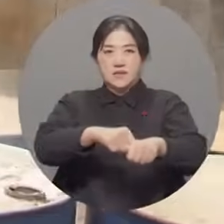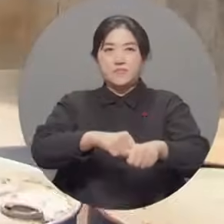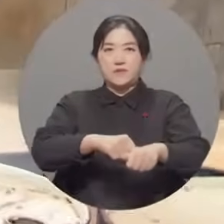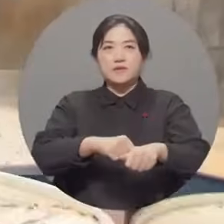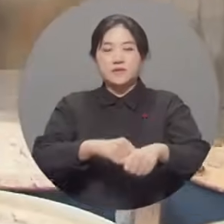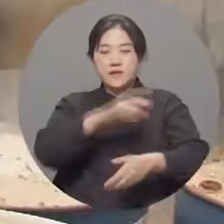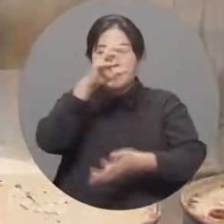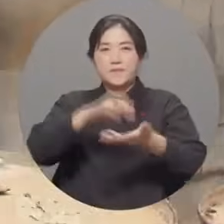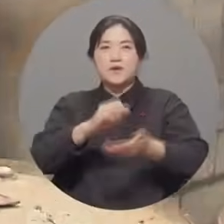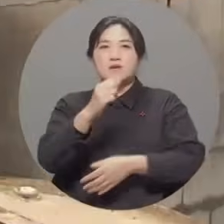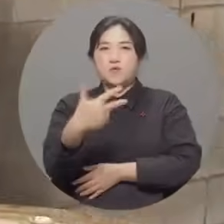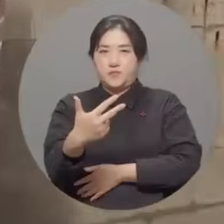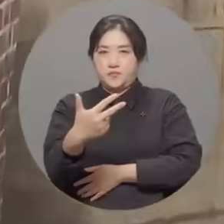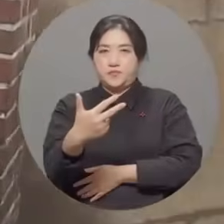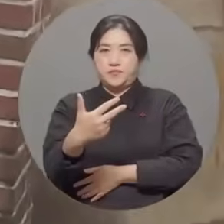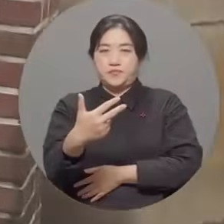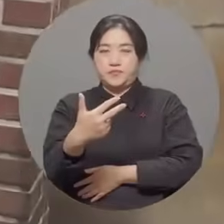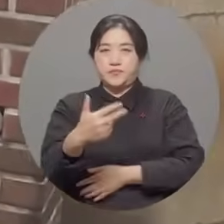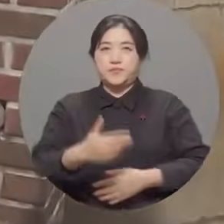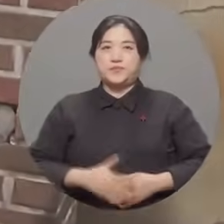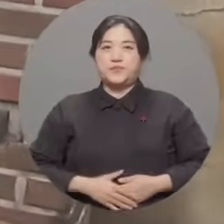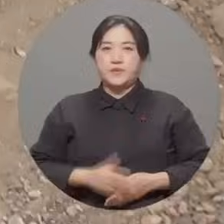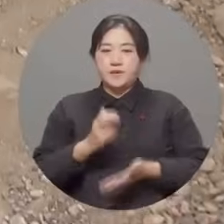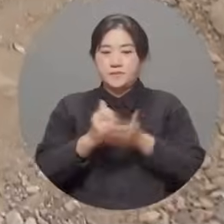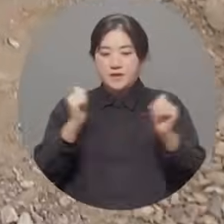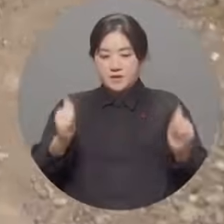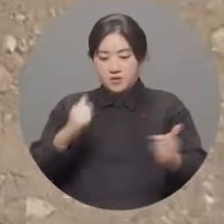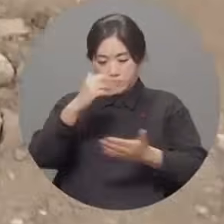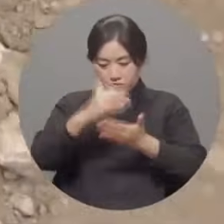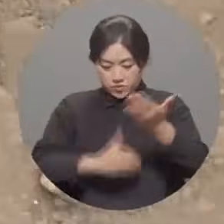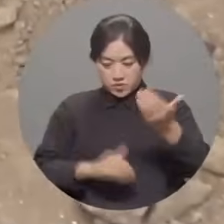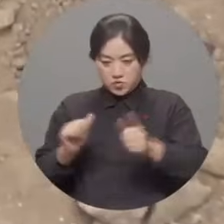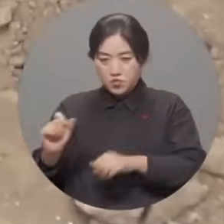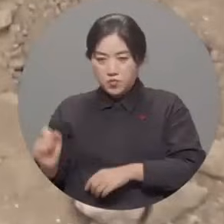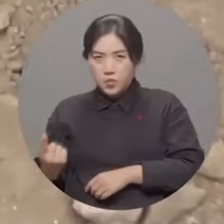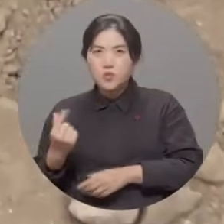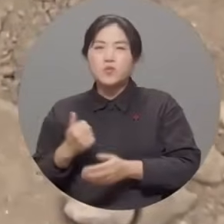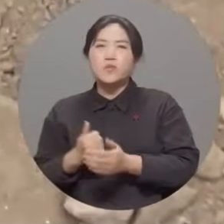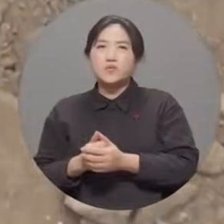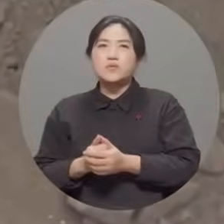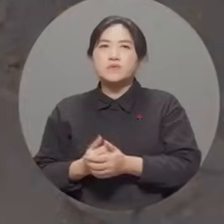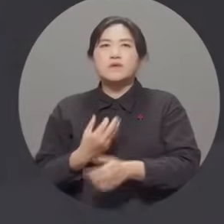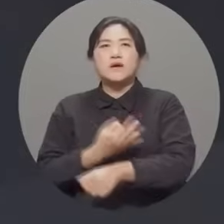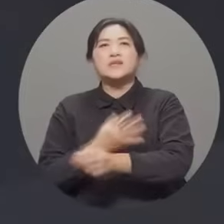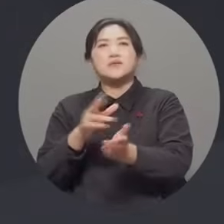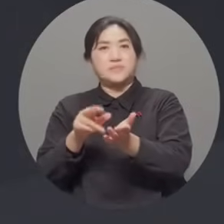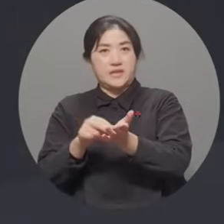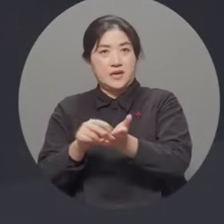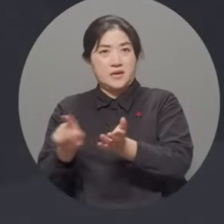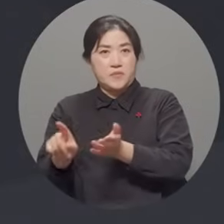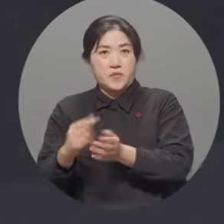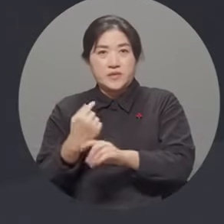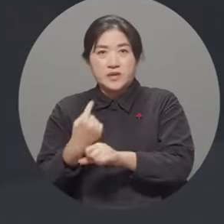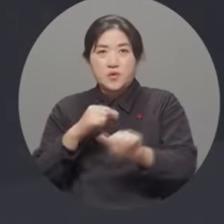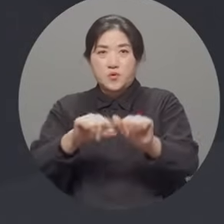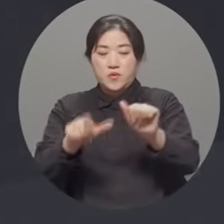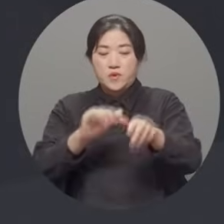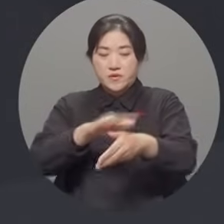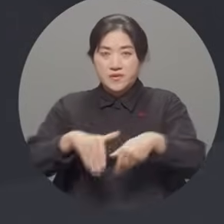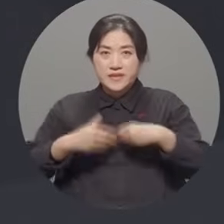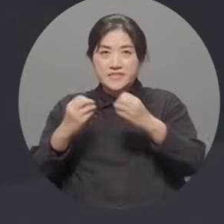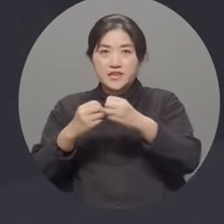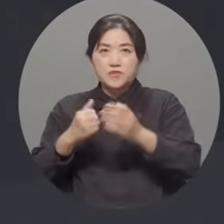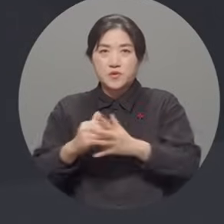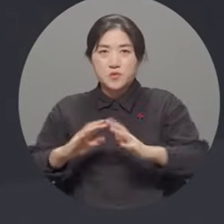모두 7건이었습니다. 판결문 속 죽음의 원인은 사소했습니다. 법원은 작년 5월 경남 창원의